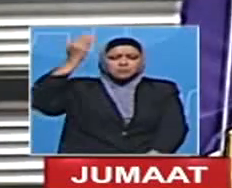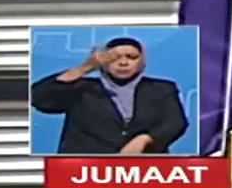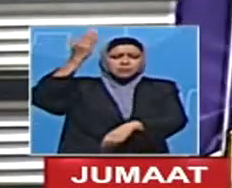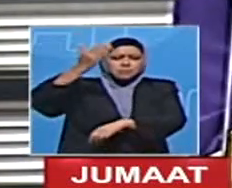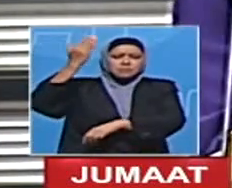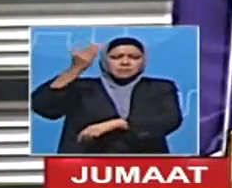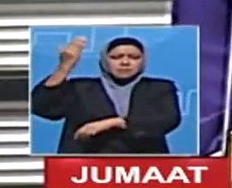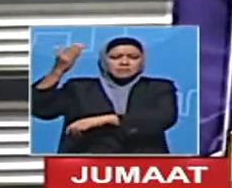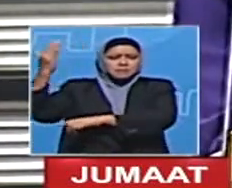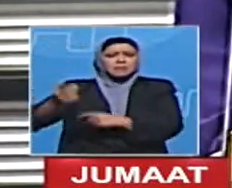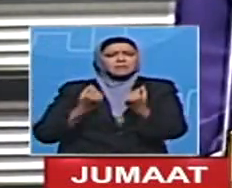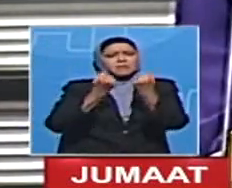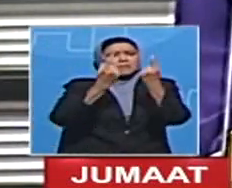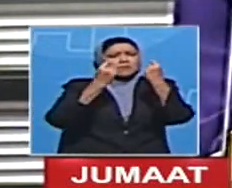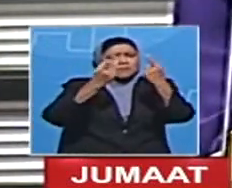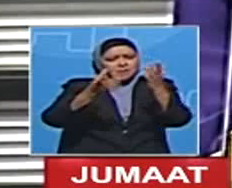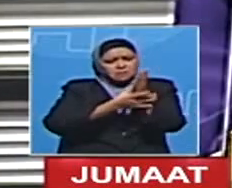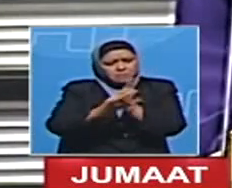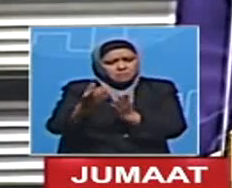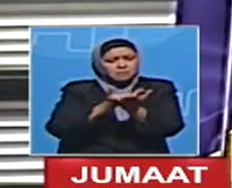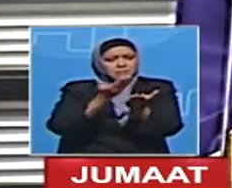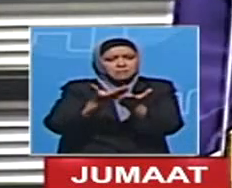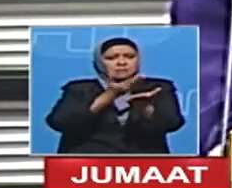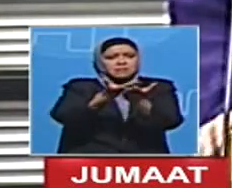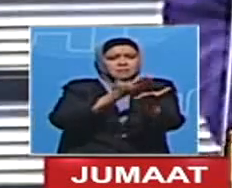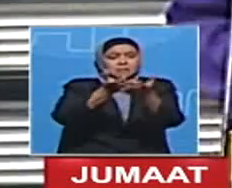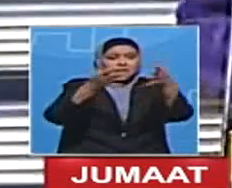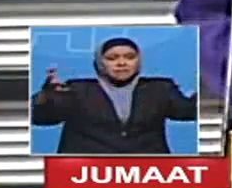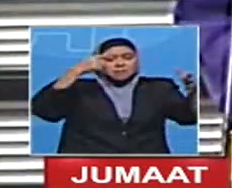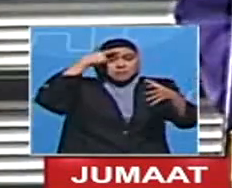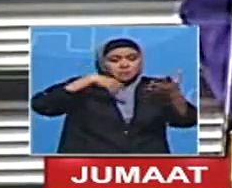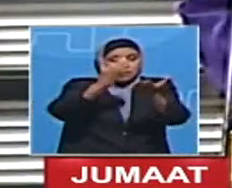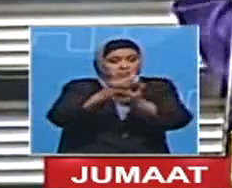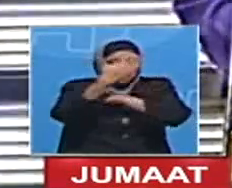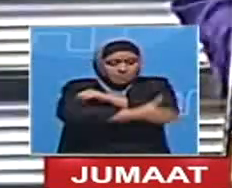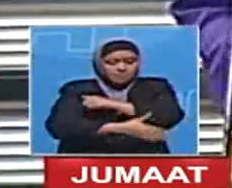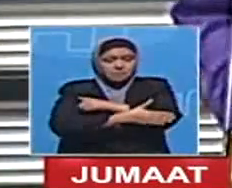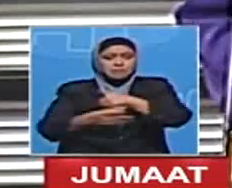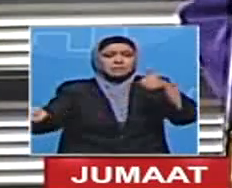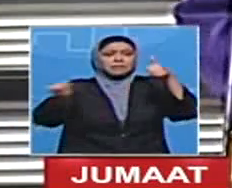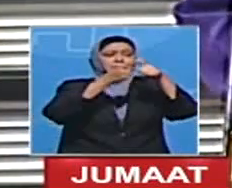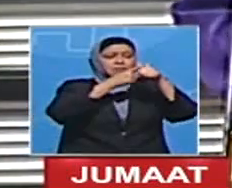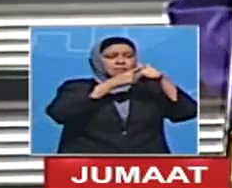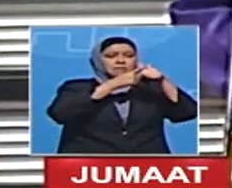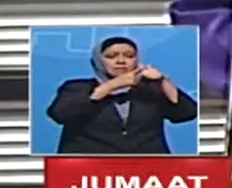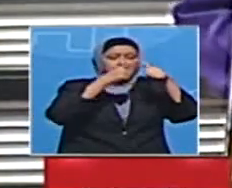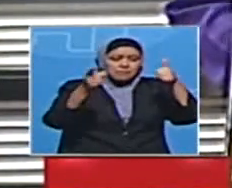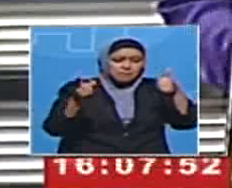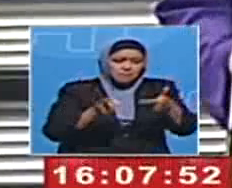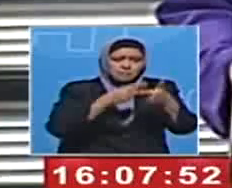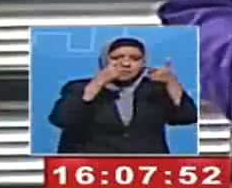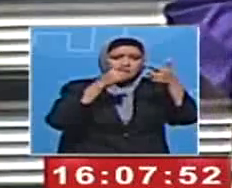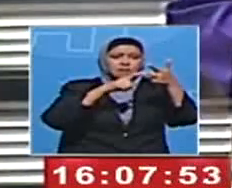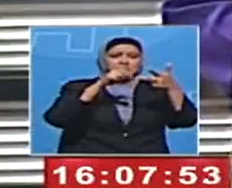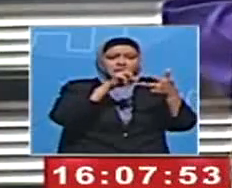besar berkait ekonomi negara termasuklah pakej rangsangan pertama pakej rangsangan kedua rancangan